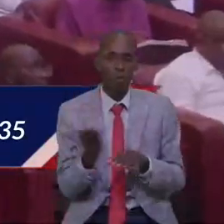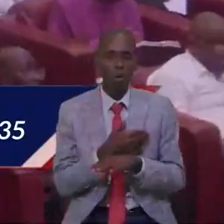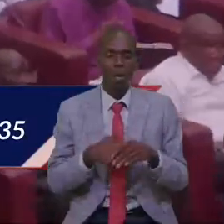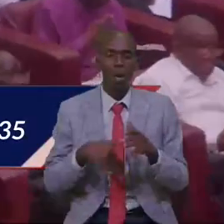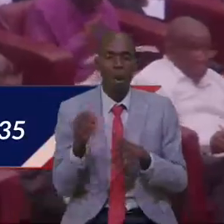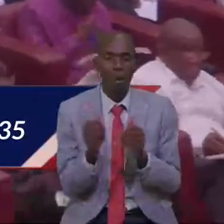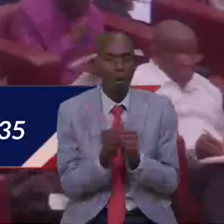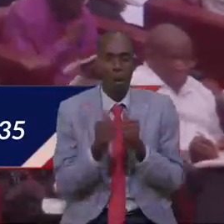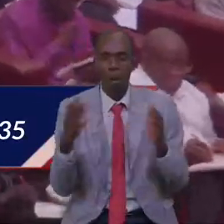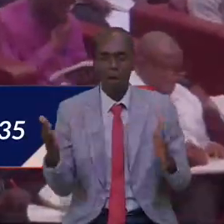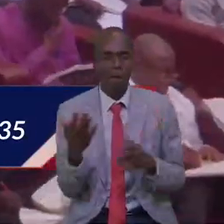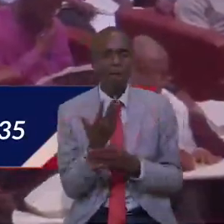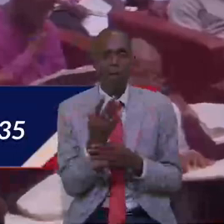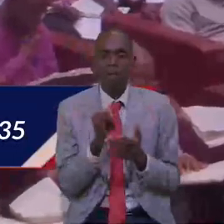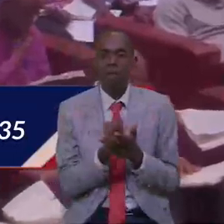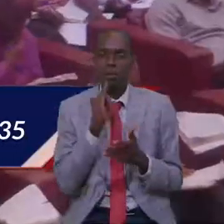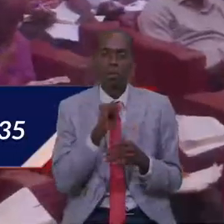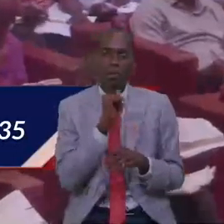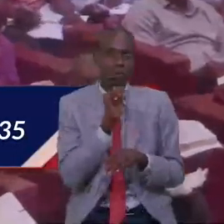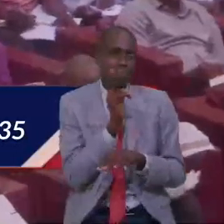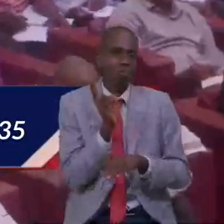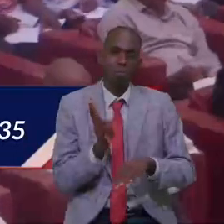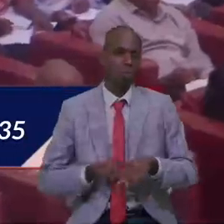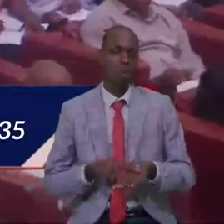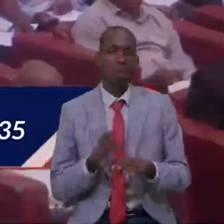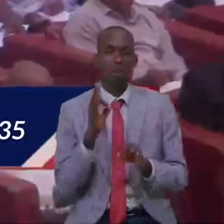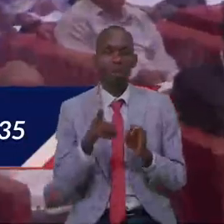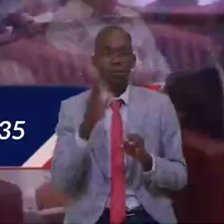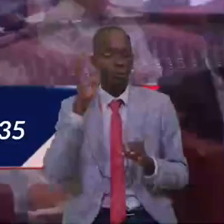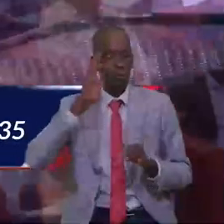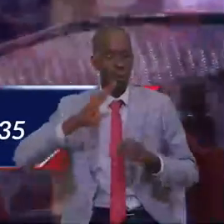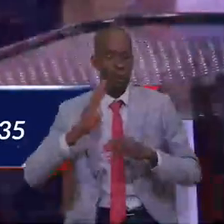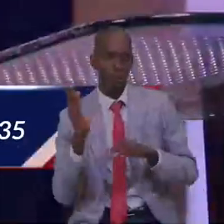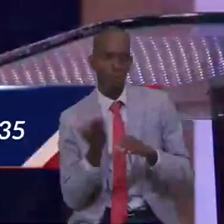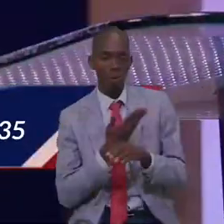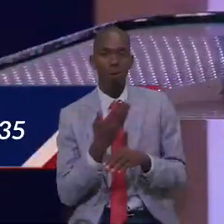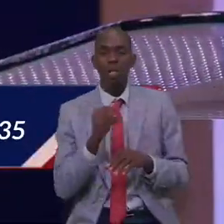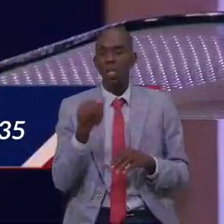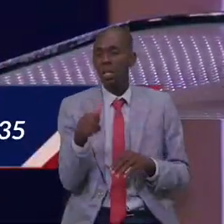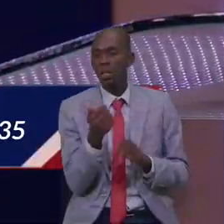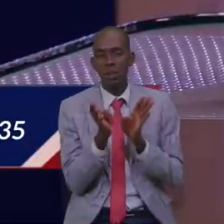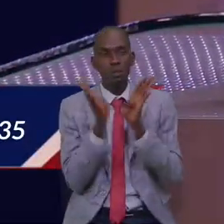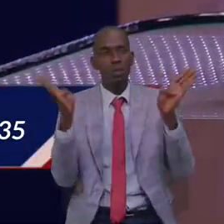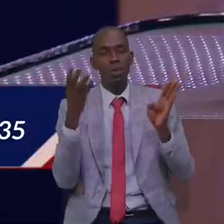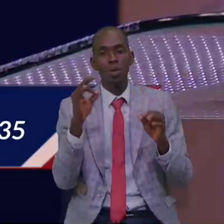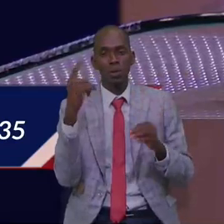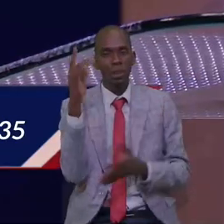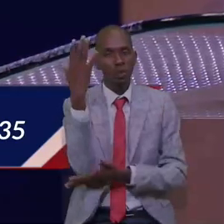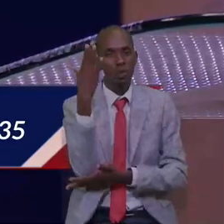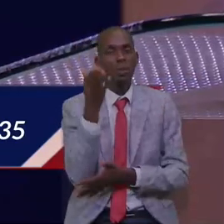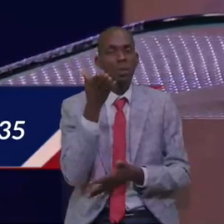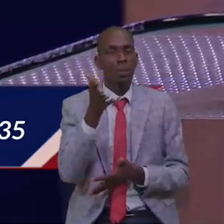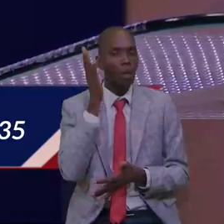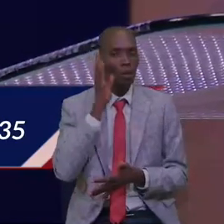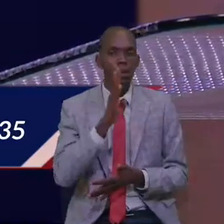secours d'aucune main. Ce n'est pas naturel. Si vous allez couper la branche d'un arbre, il faut